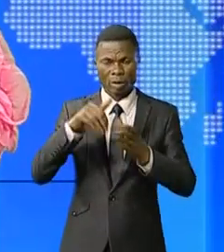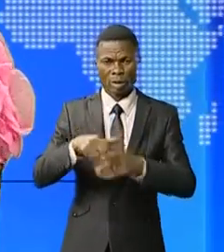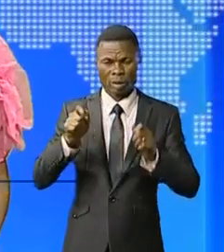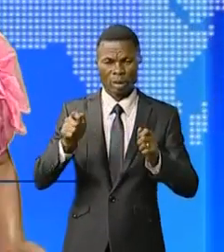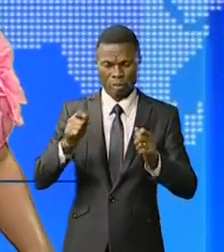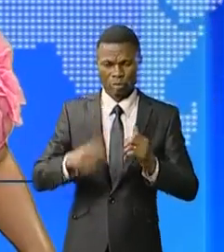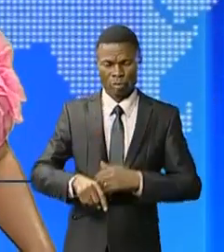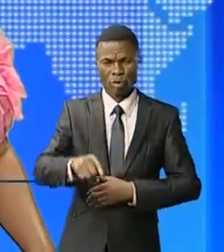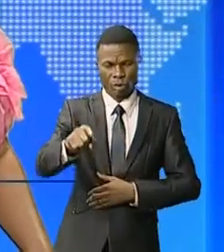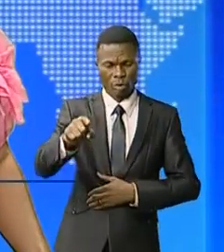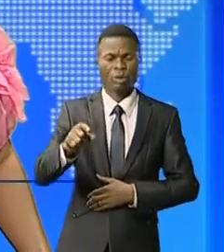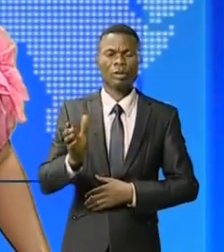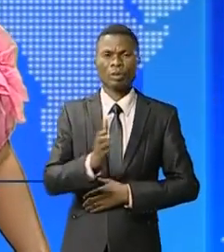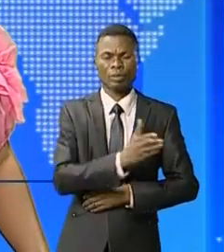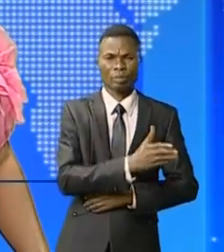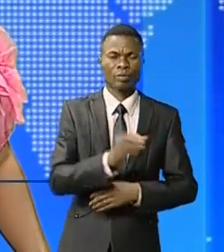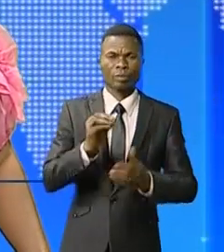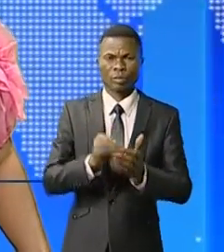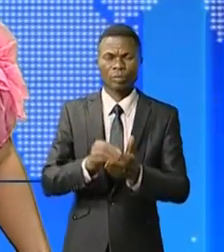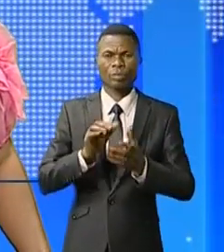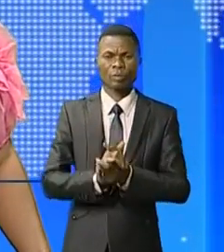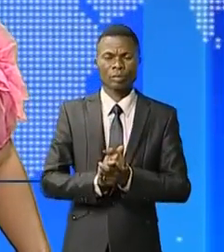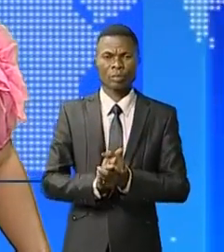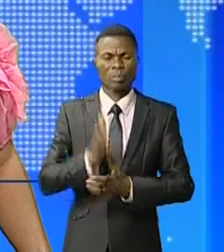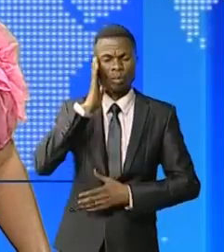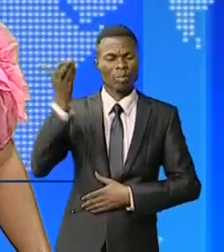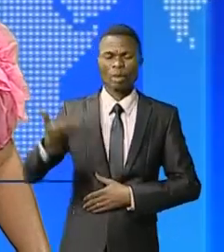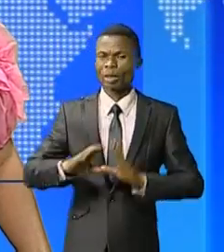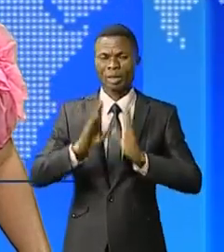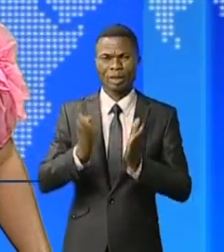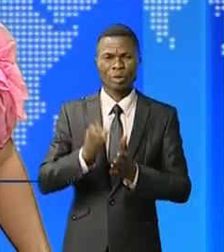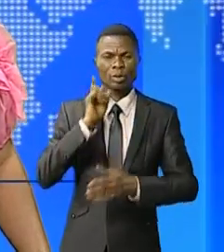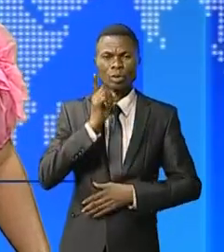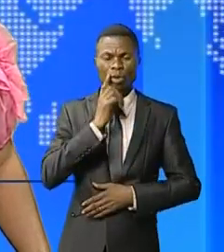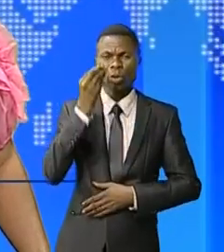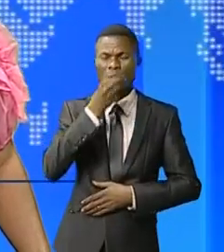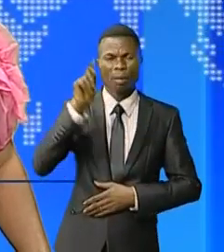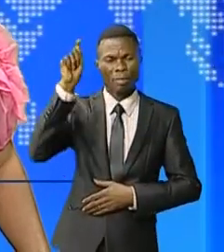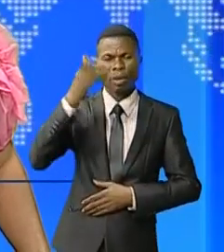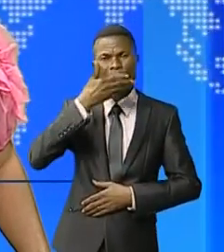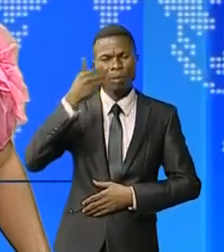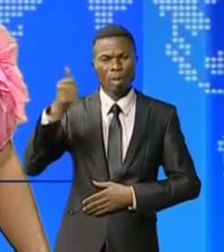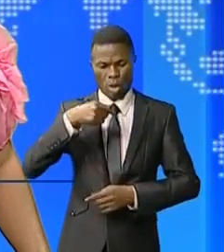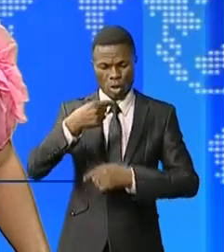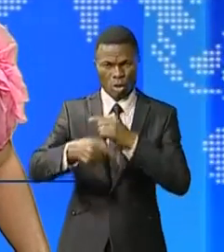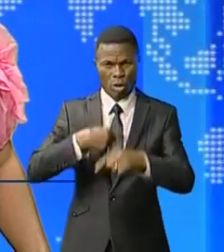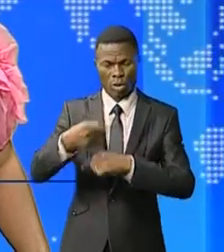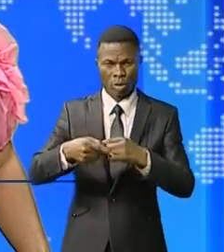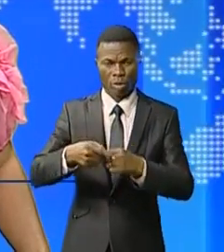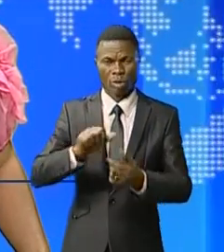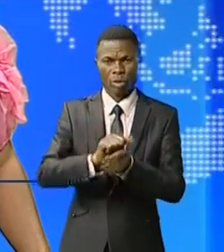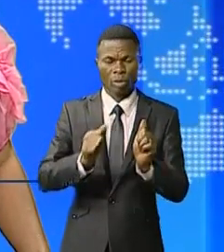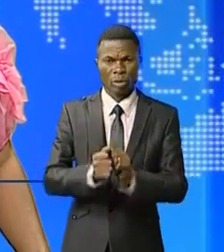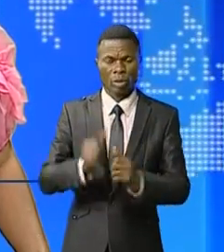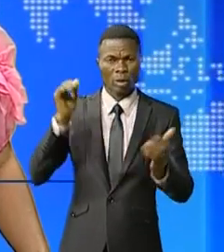court instant dans ce journal. Bienvenue à tous. Des témoignages émouvants à l'ouverture sur des